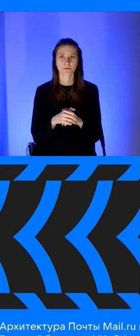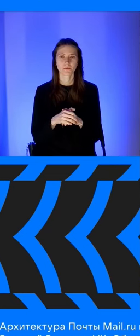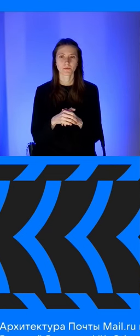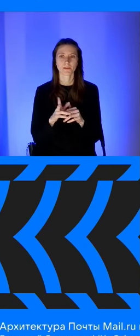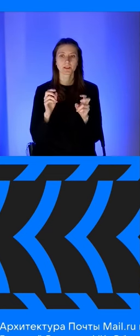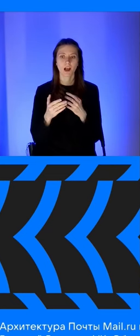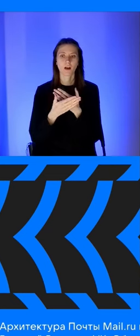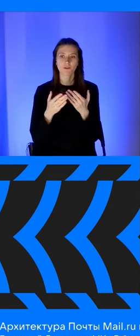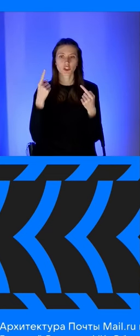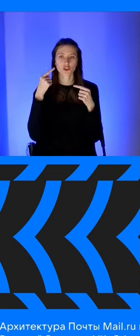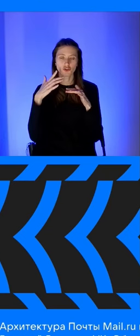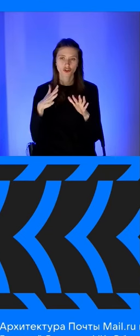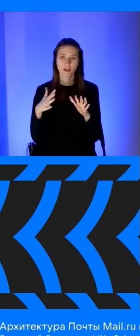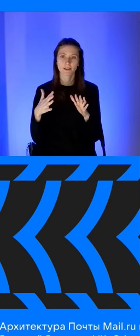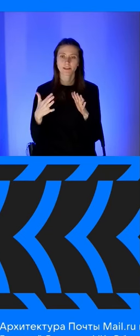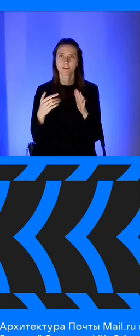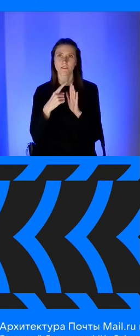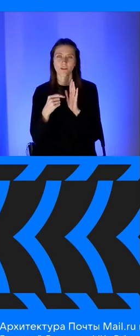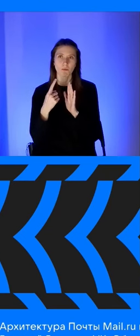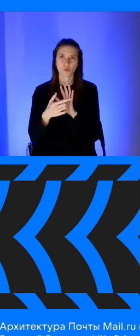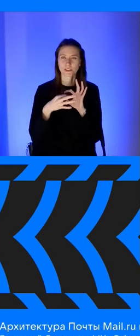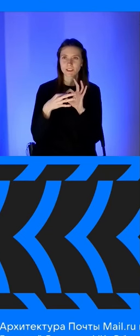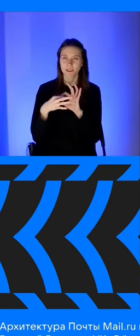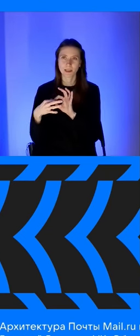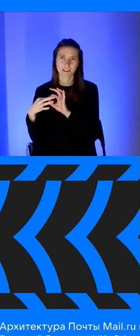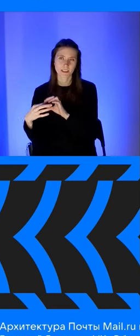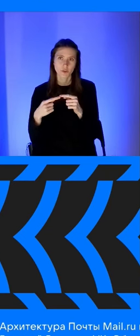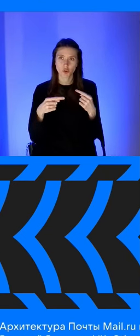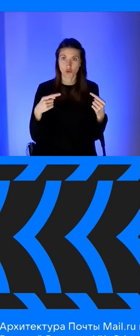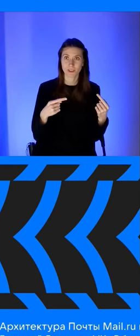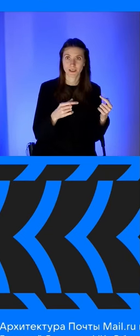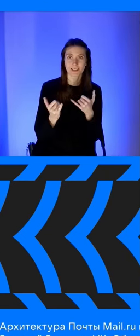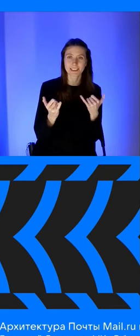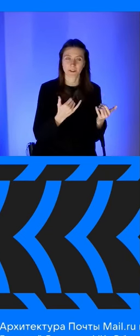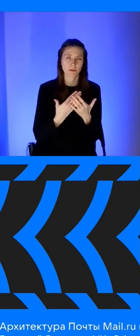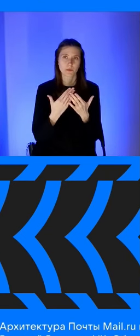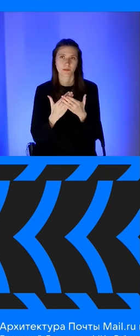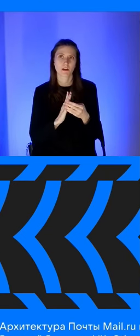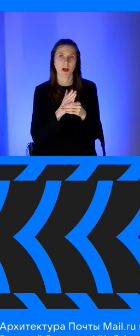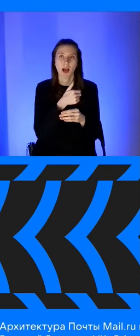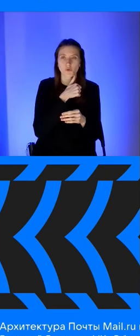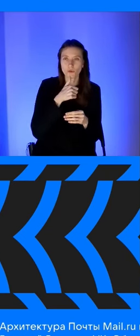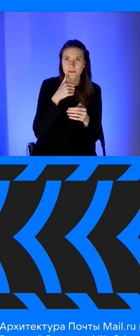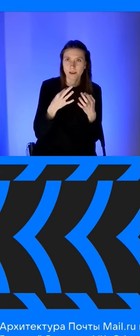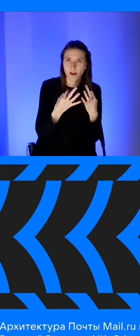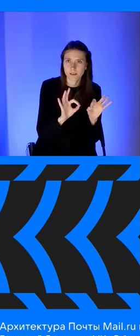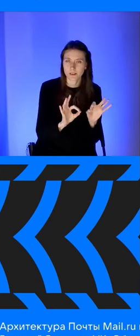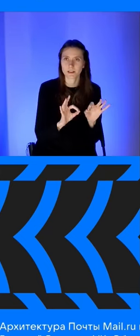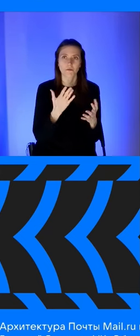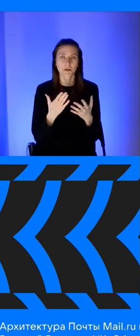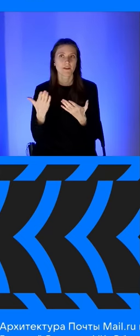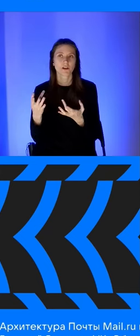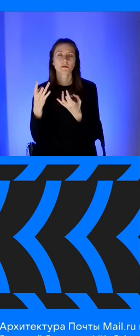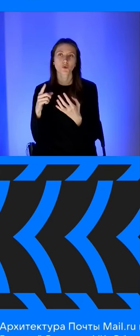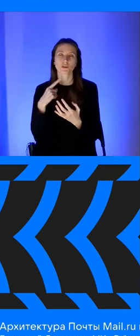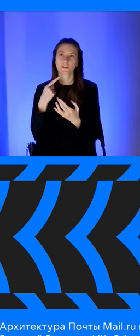как вы решаете вопросы взаимодействия с другими сервисами, их переиспользования, зависимость там, не знаю, от авторизации, еще чего-то, да? То есть вы просто озвучиваете